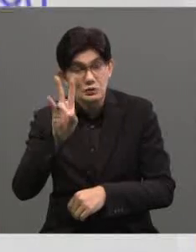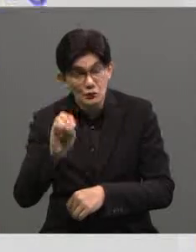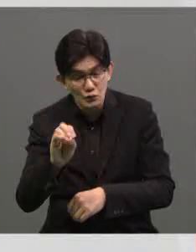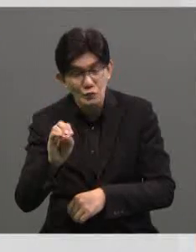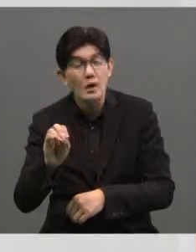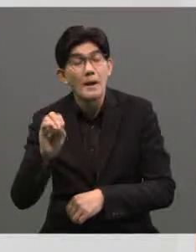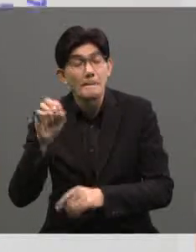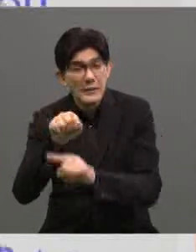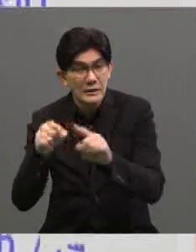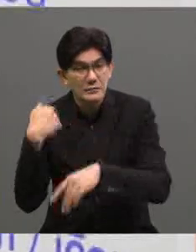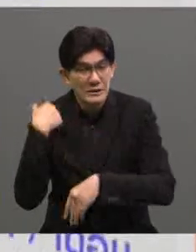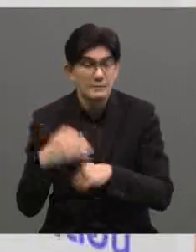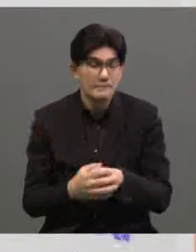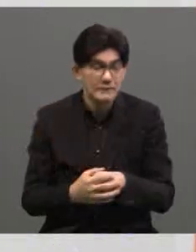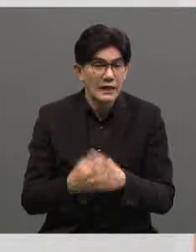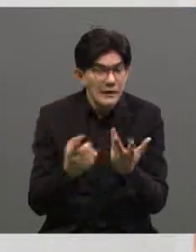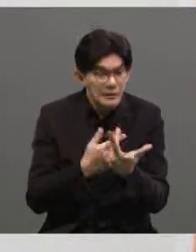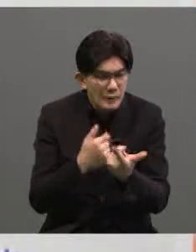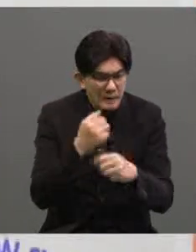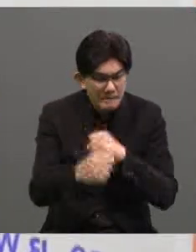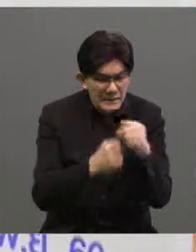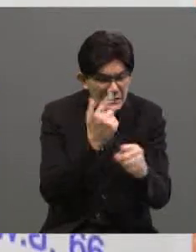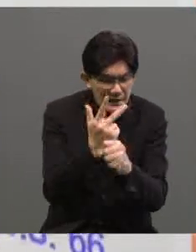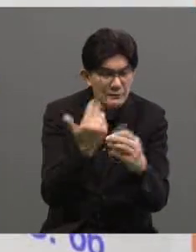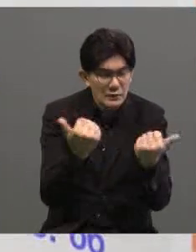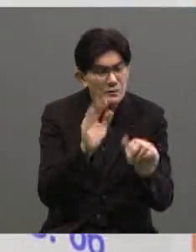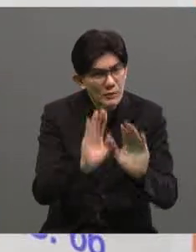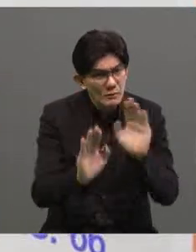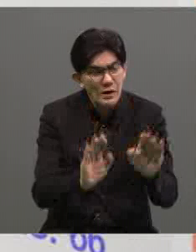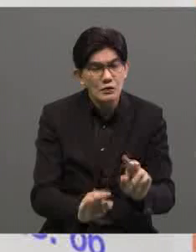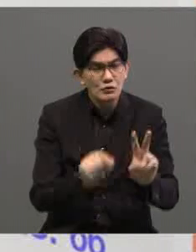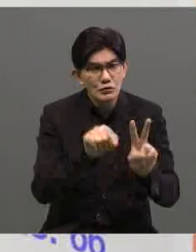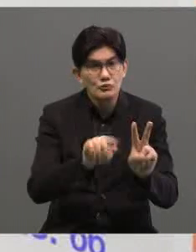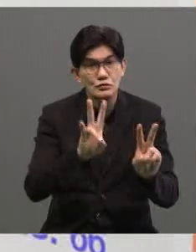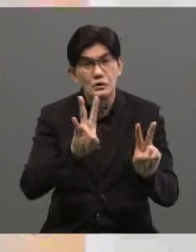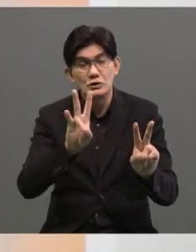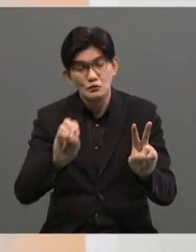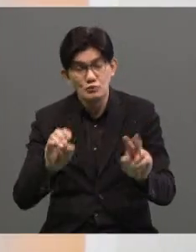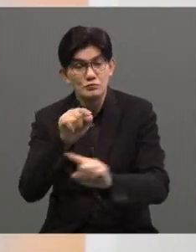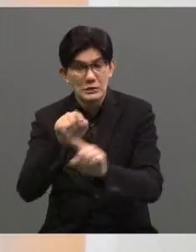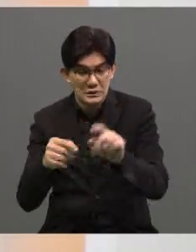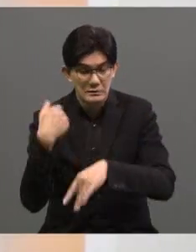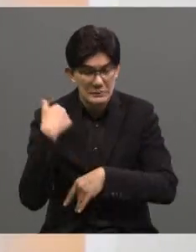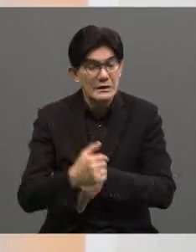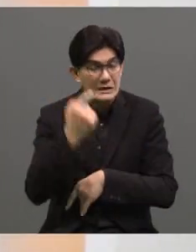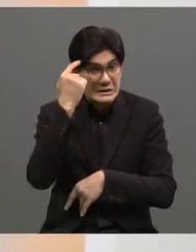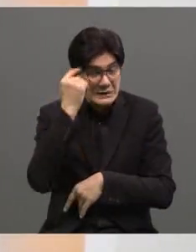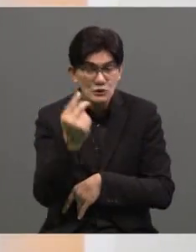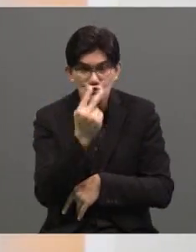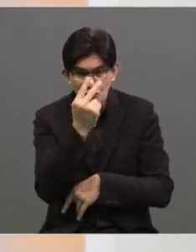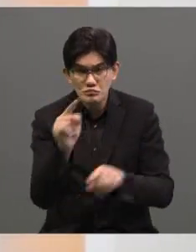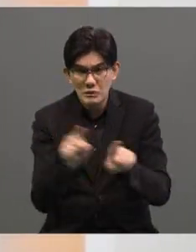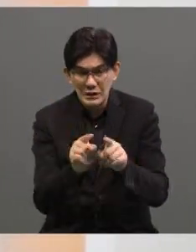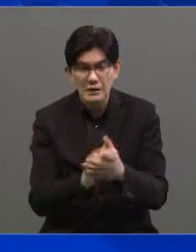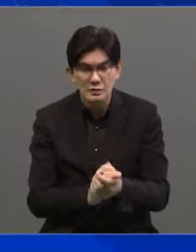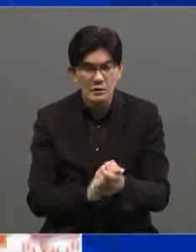3.70% ต่อปีหรือถ้านับโดยเฉลี่ย3ปีแรกนะคะจะอยู่ที่ 2.70% ก็มีการคำนวณให้ดูกันเลยค่ะว่